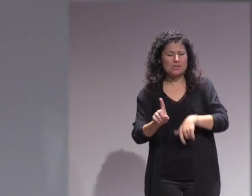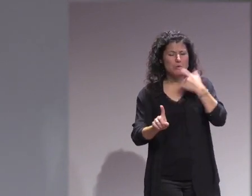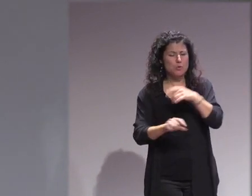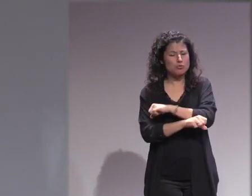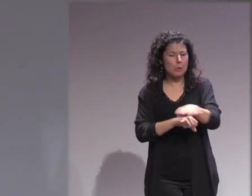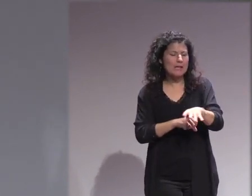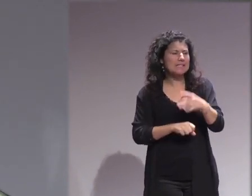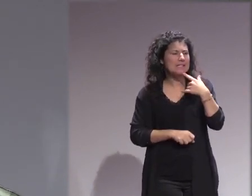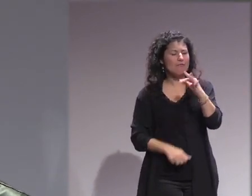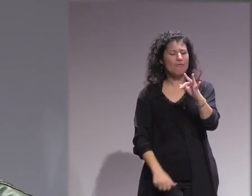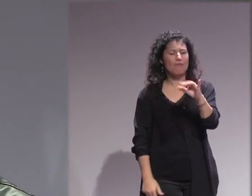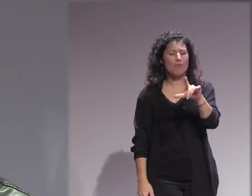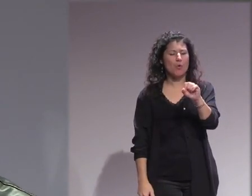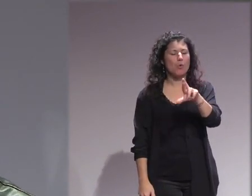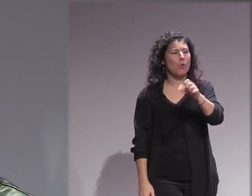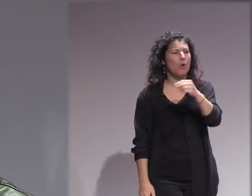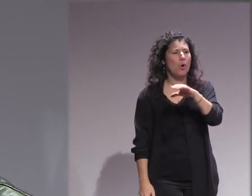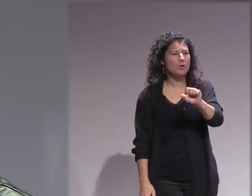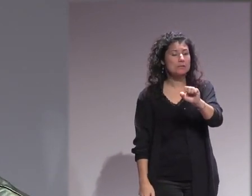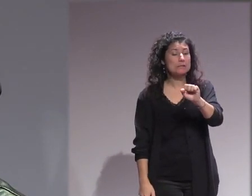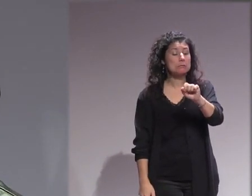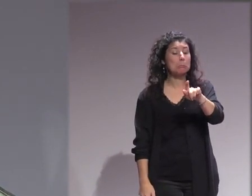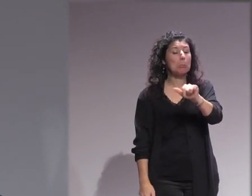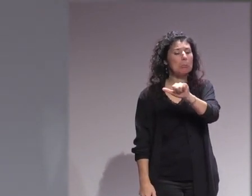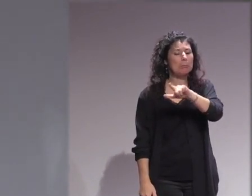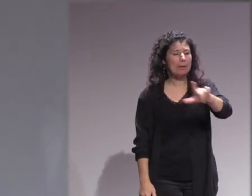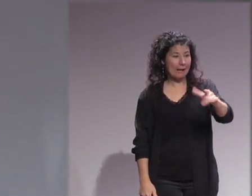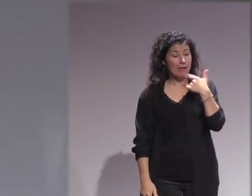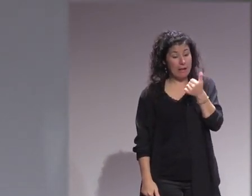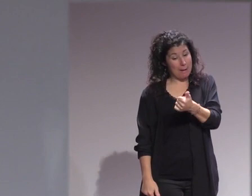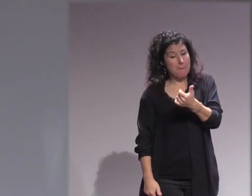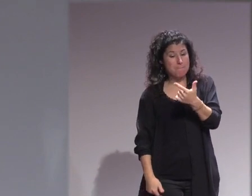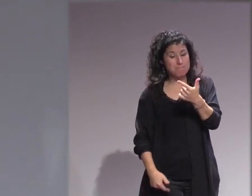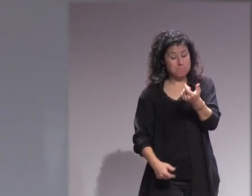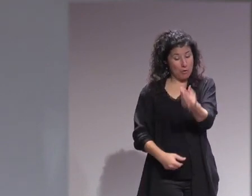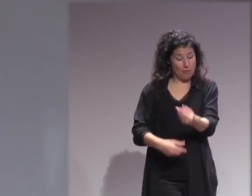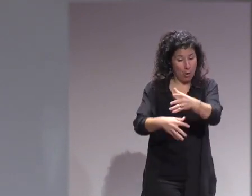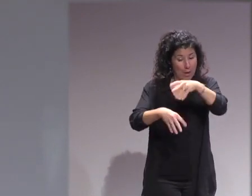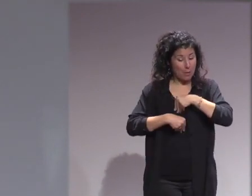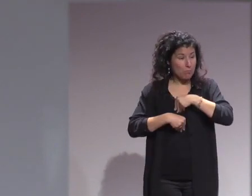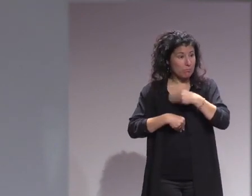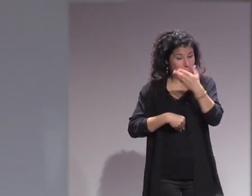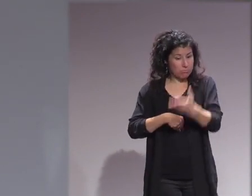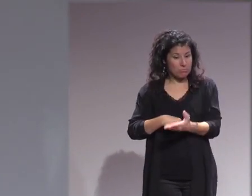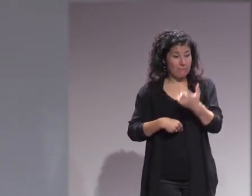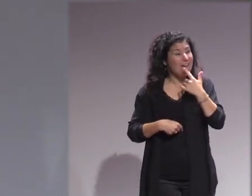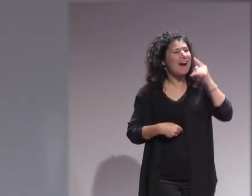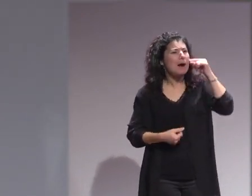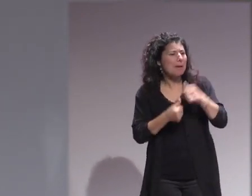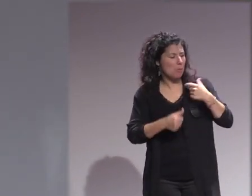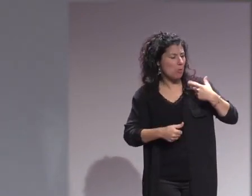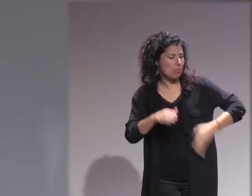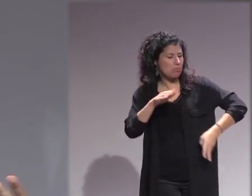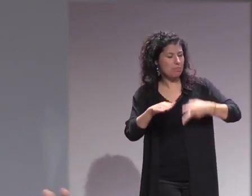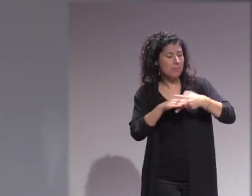mère adoptante. Et ça, ça a aussi longtemps été un tropisme de l'adoption. Vous avez noté qu'au début de cette conférence, je me suis située, je me suis présentée. J'ai dit, je ne parle